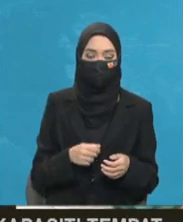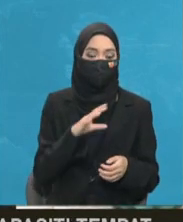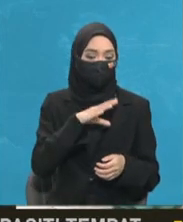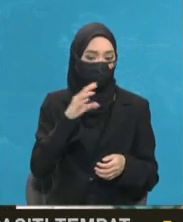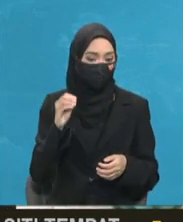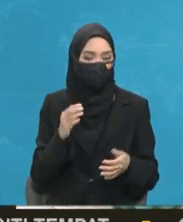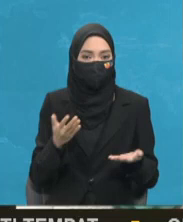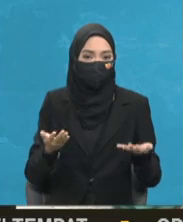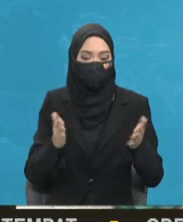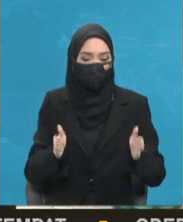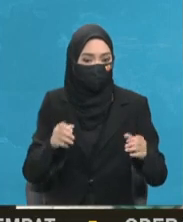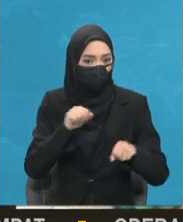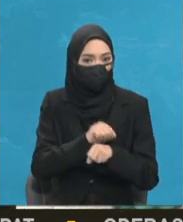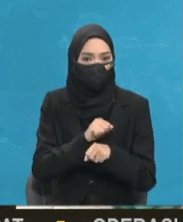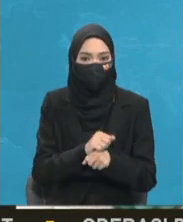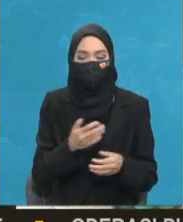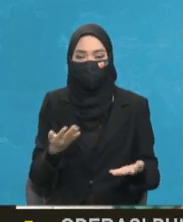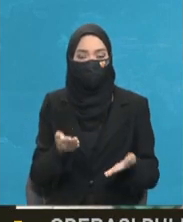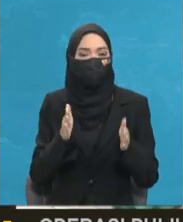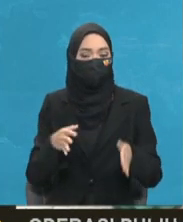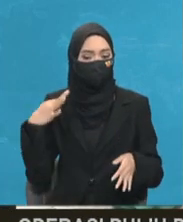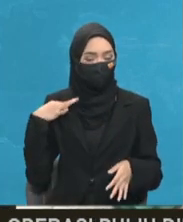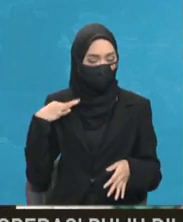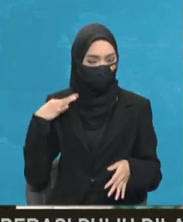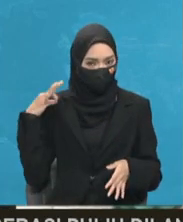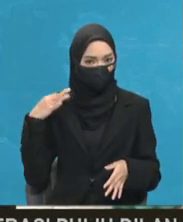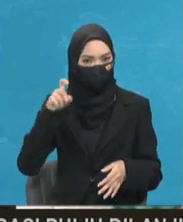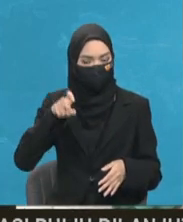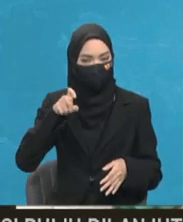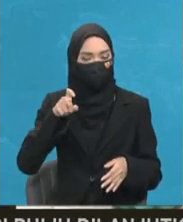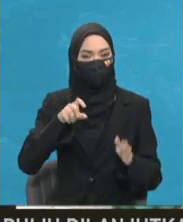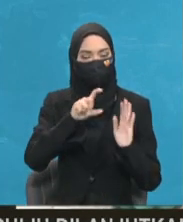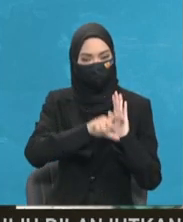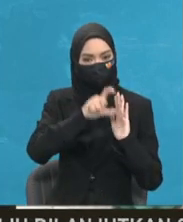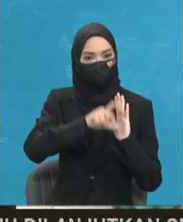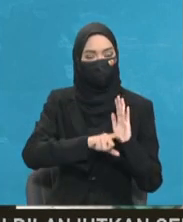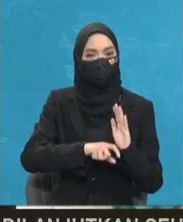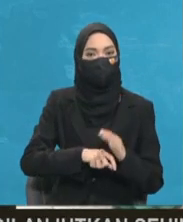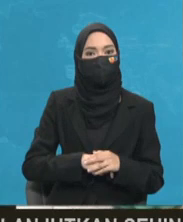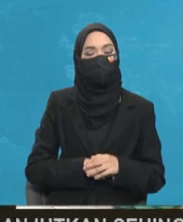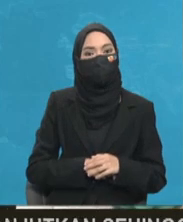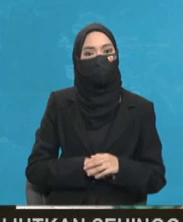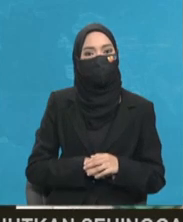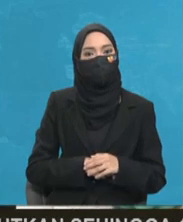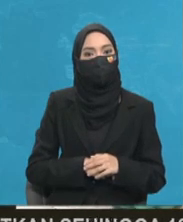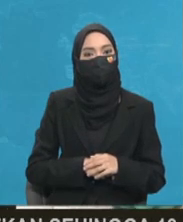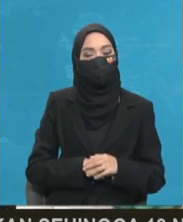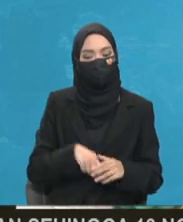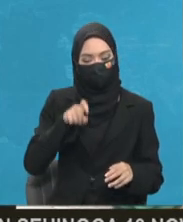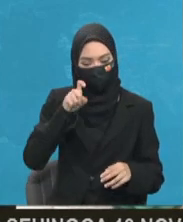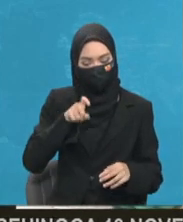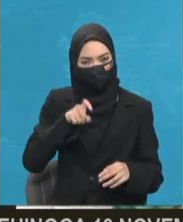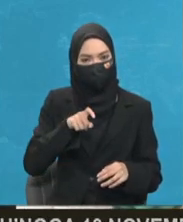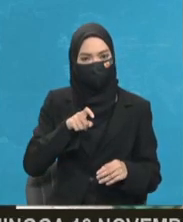sukarela romantis Hai pemilik premis untuk memastikan hanya individu yang mempunyai kotblu